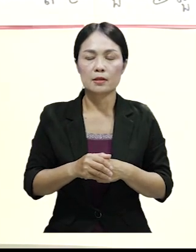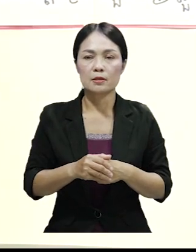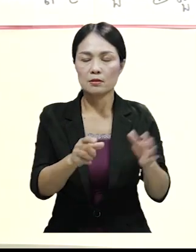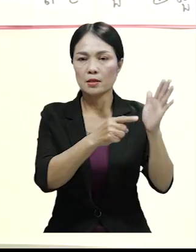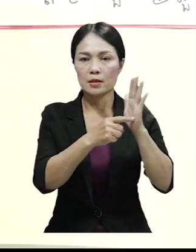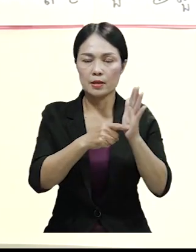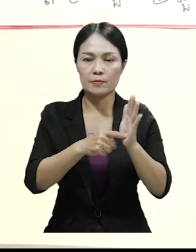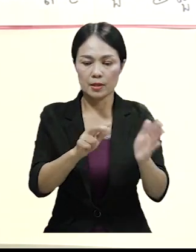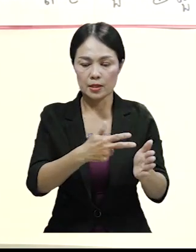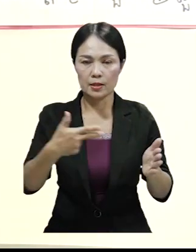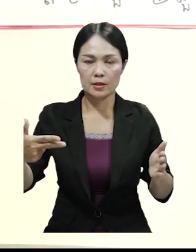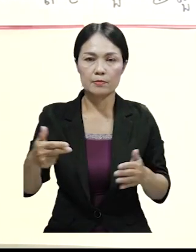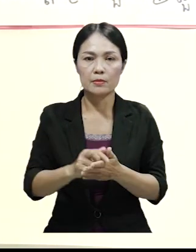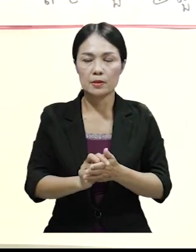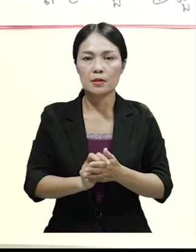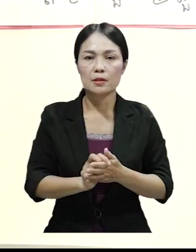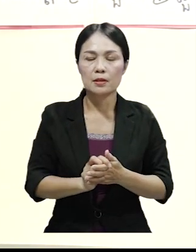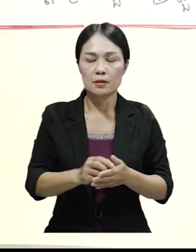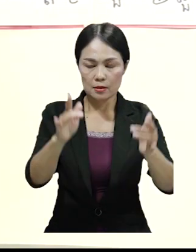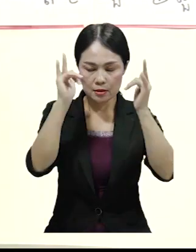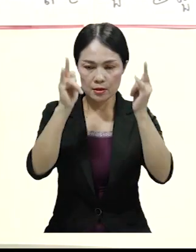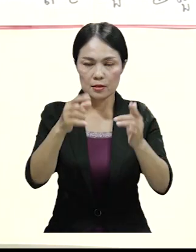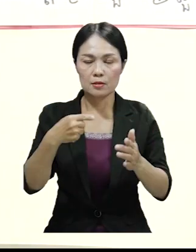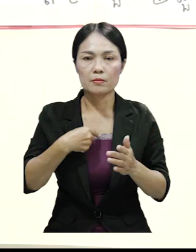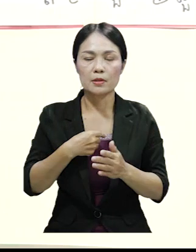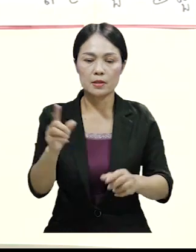ការបង្ហាញជូនភាសាខ្មែរការបង្រៀនភាសាខ្មែររប